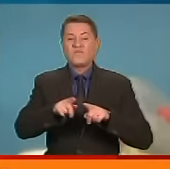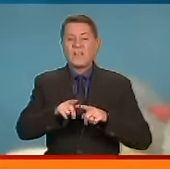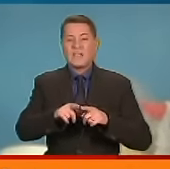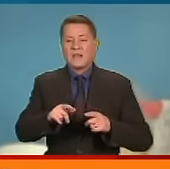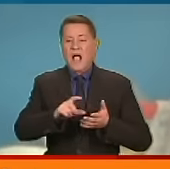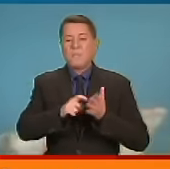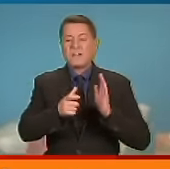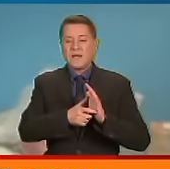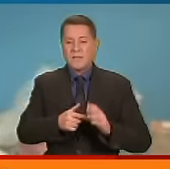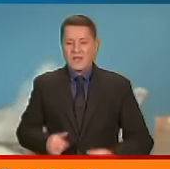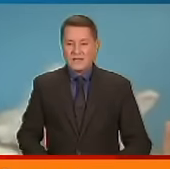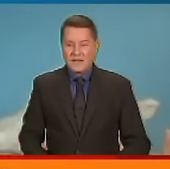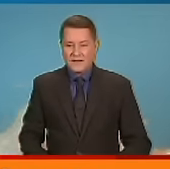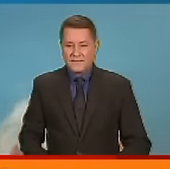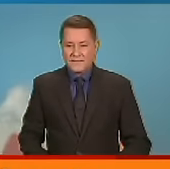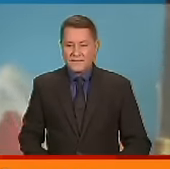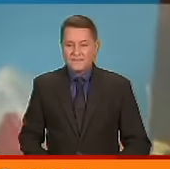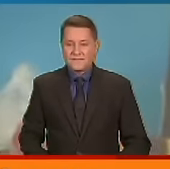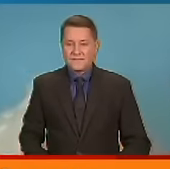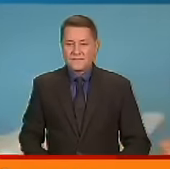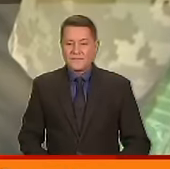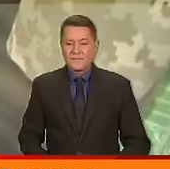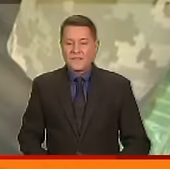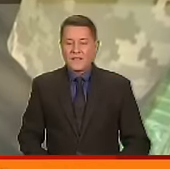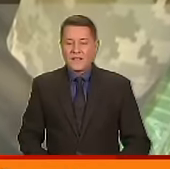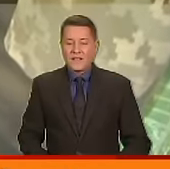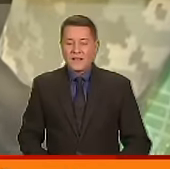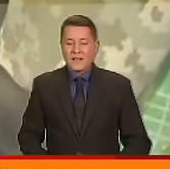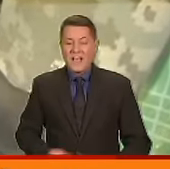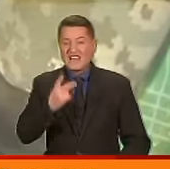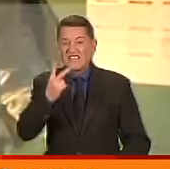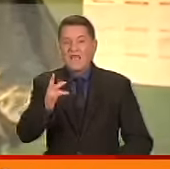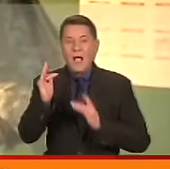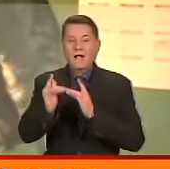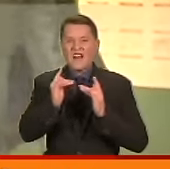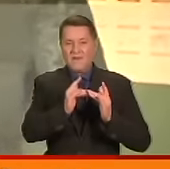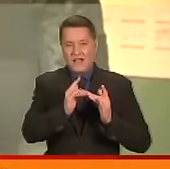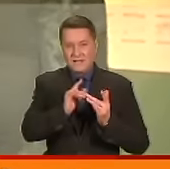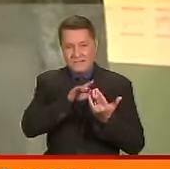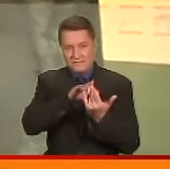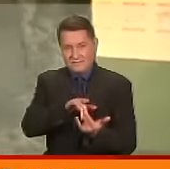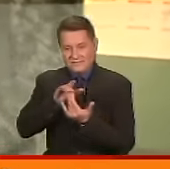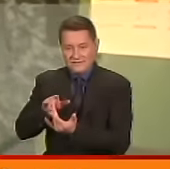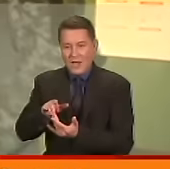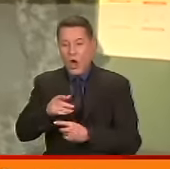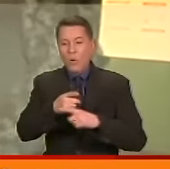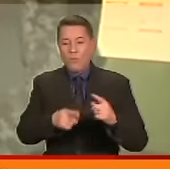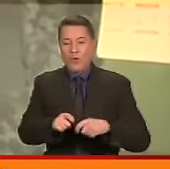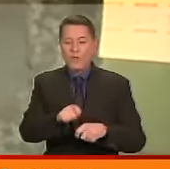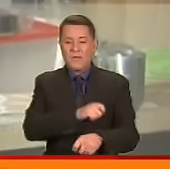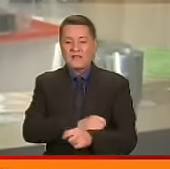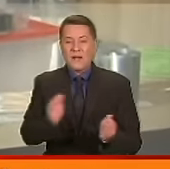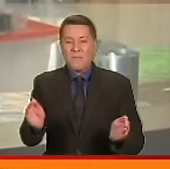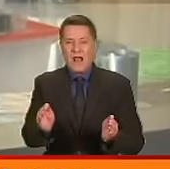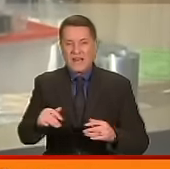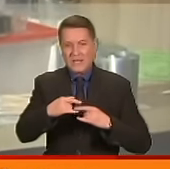апартаментах. Це як би здавна дільна для сімейної пари. Ну, смотрите, 2 кровати. Не привикли. Півметра маленький